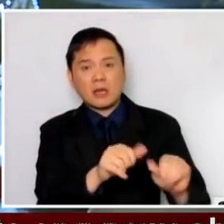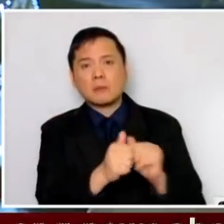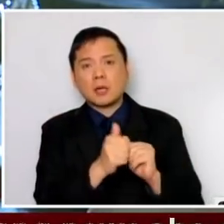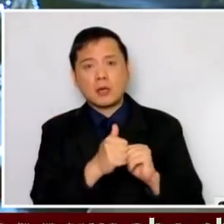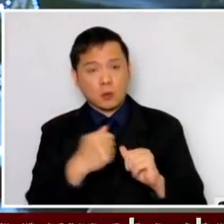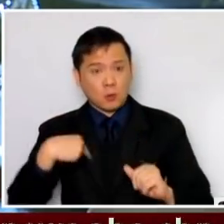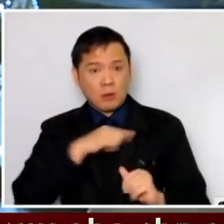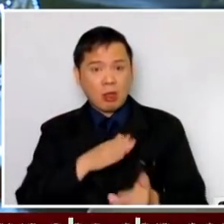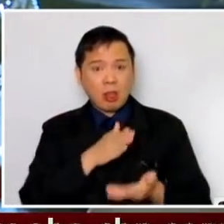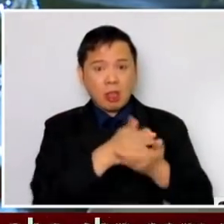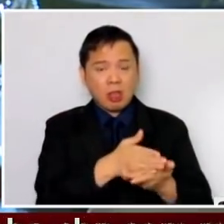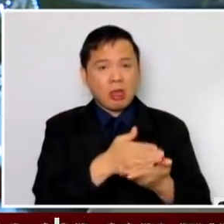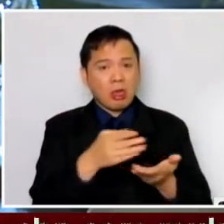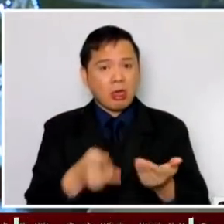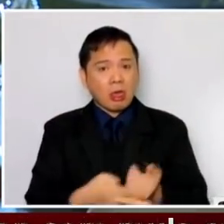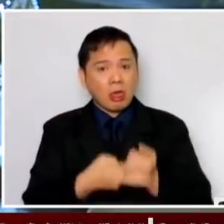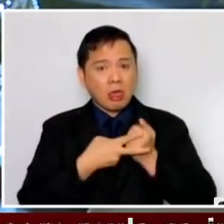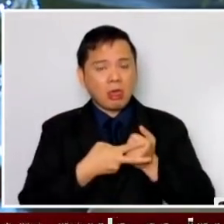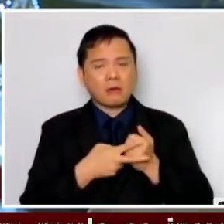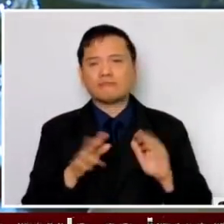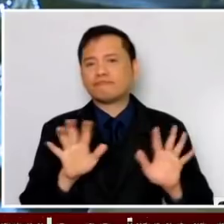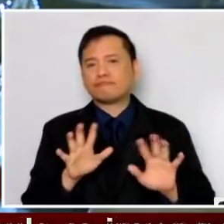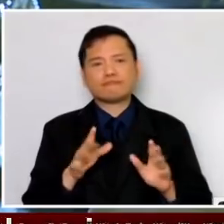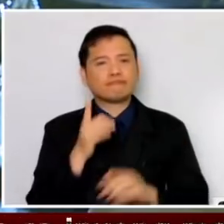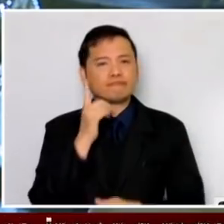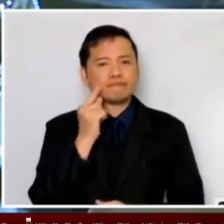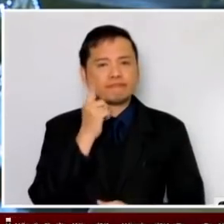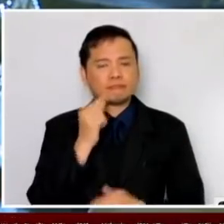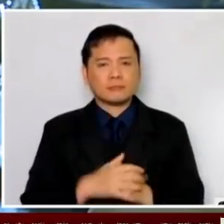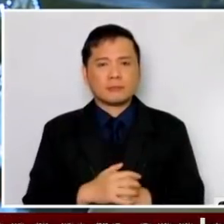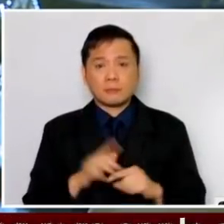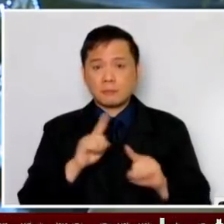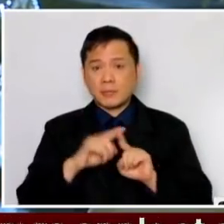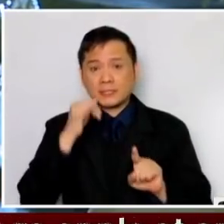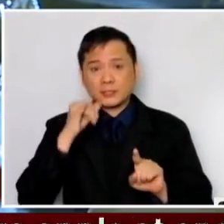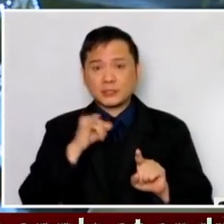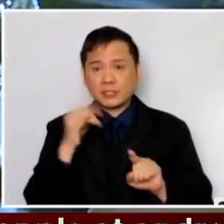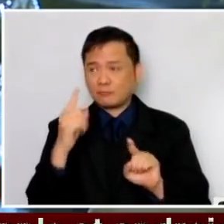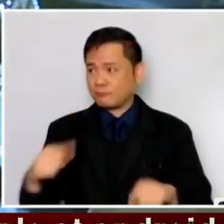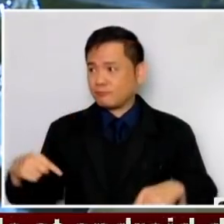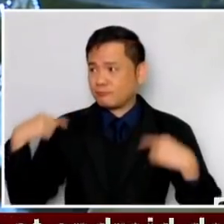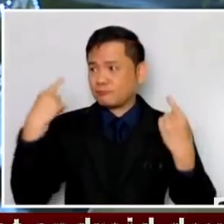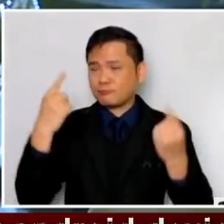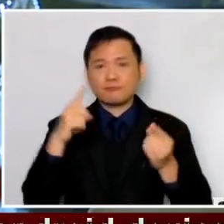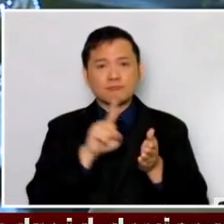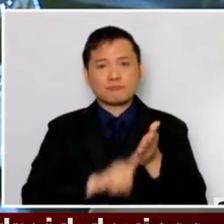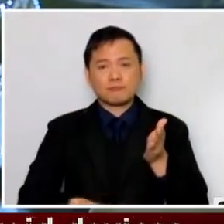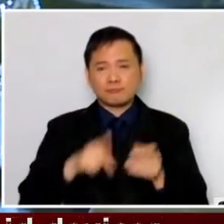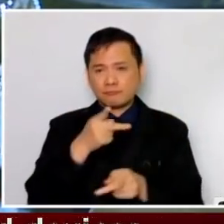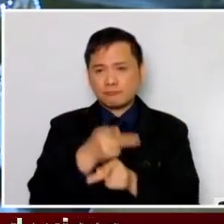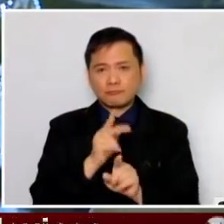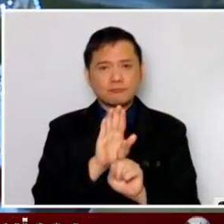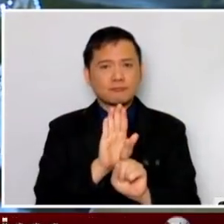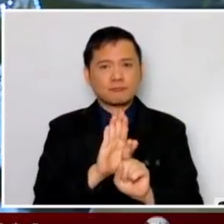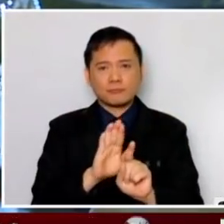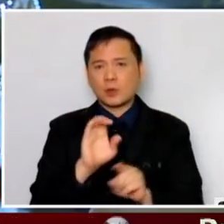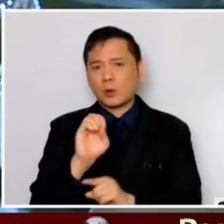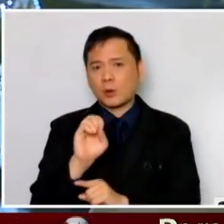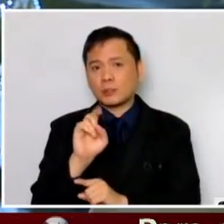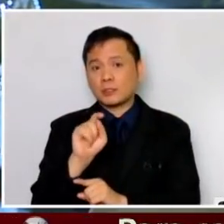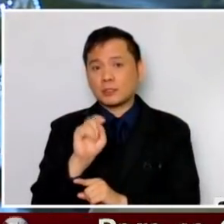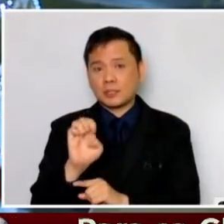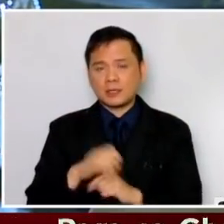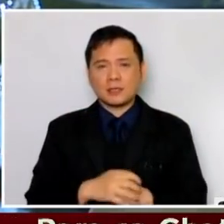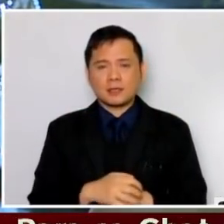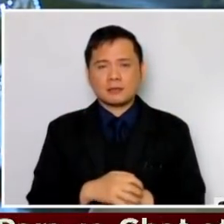mula alas 10 ngayong gabi ay continuous monitoring na hanggang dumating yung bagyong Odette at makalipas hanggang alas 10 ng